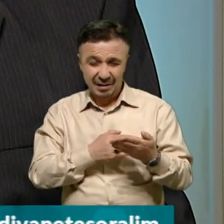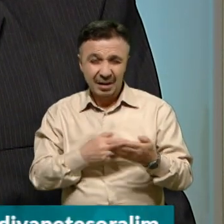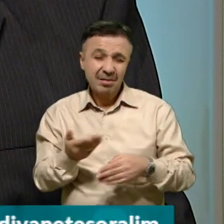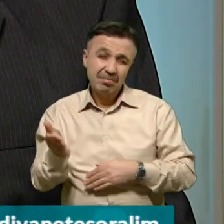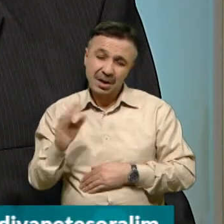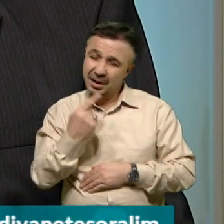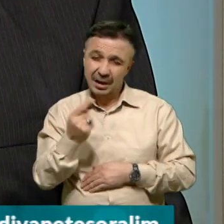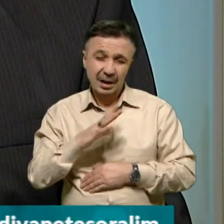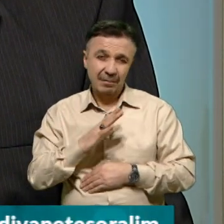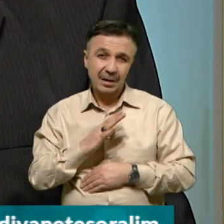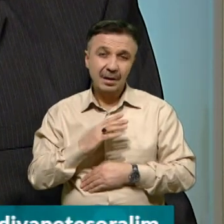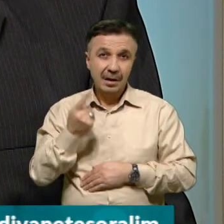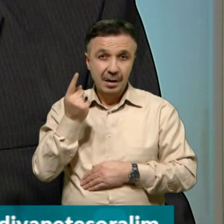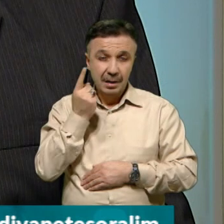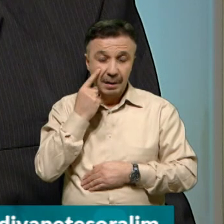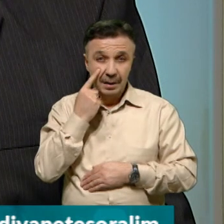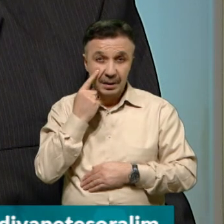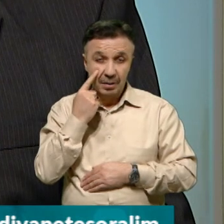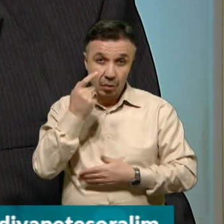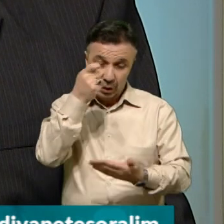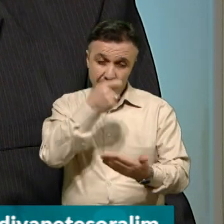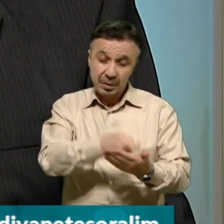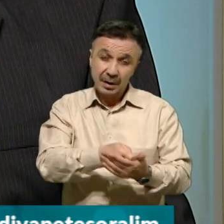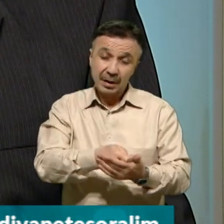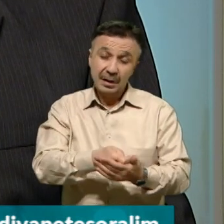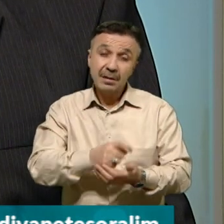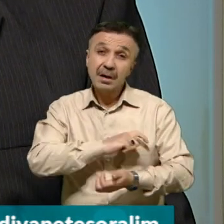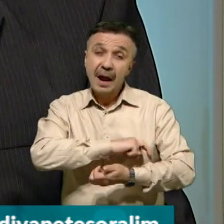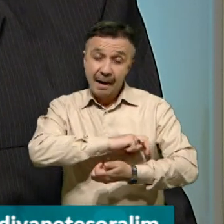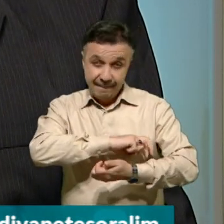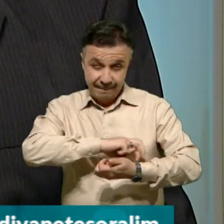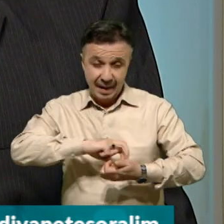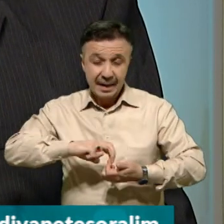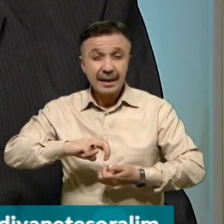Yani devlete ödememiz gereken vergiler var. İşte